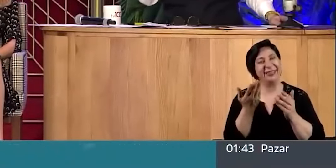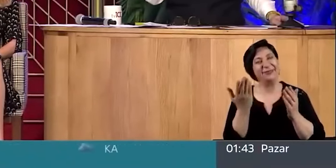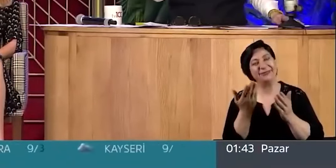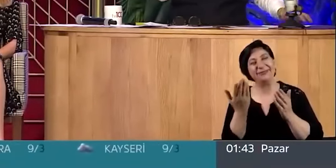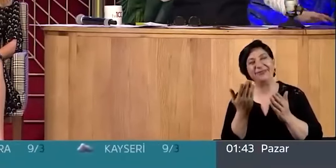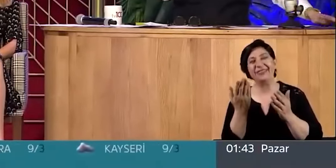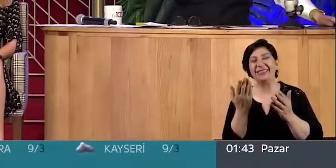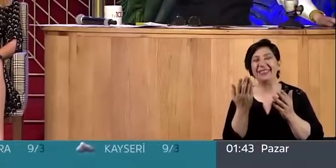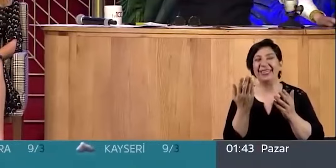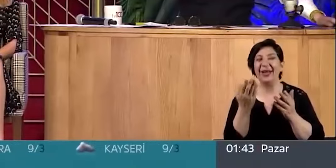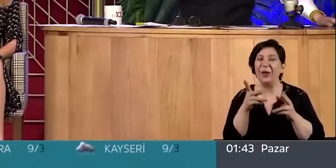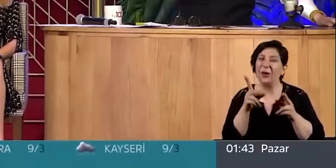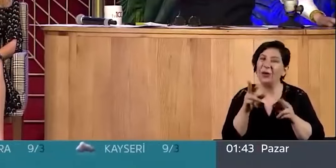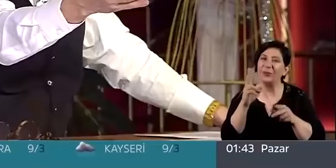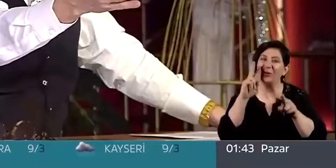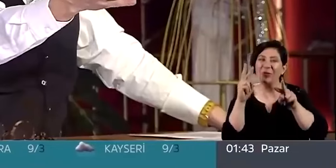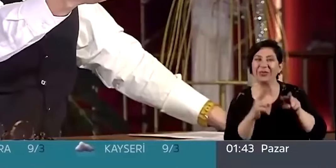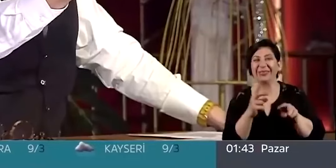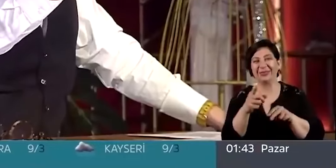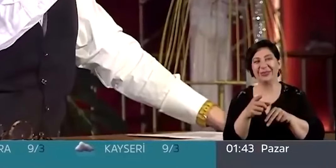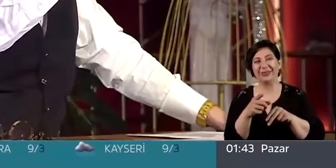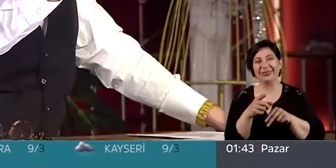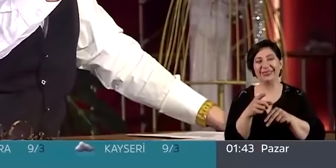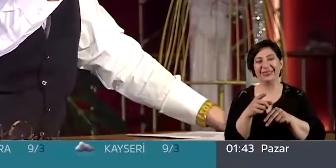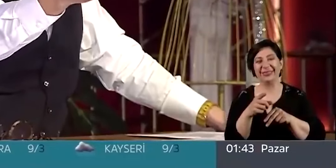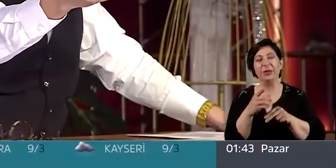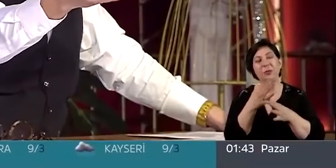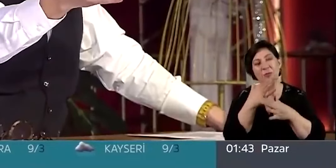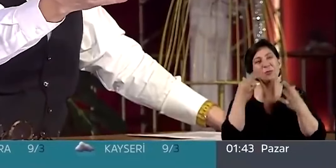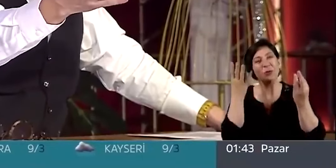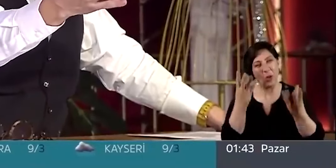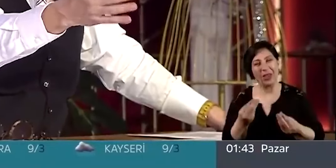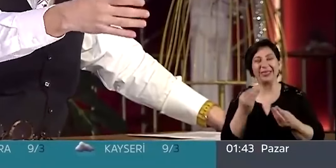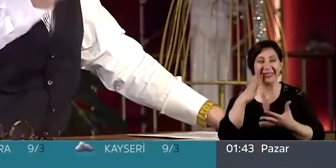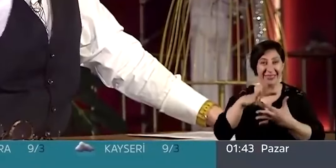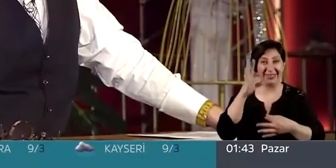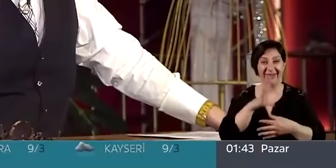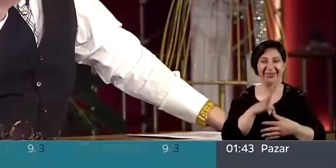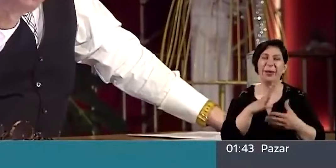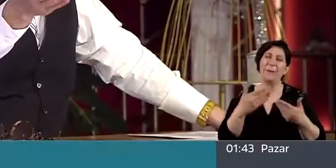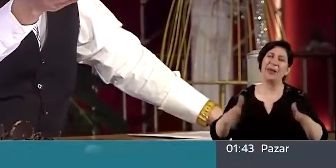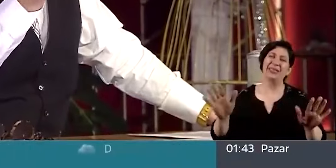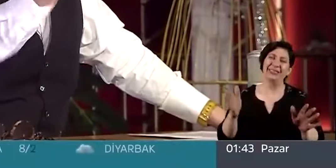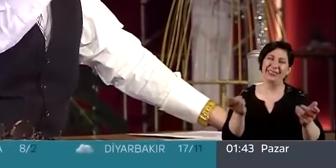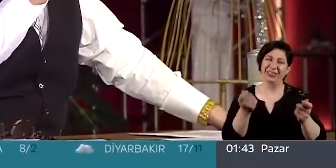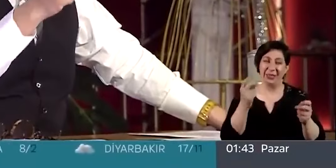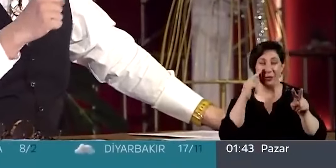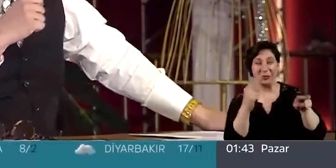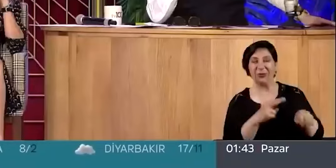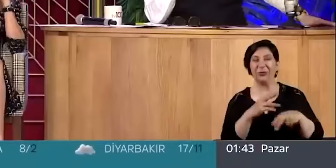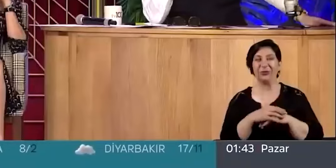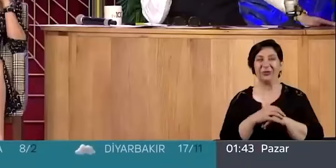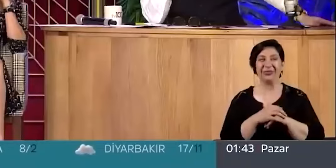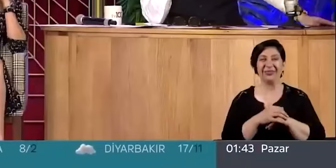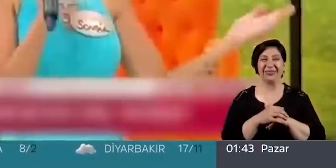gibi hani anladın mı? Hani onun için gösteriyoruz. Mutlu olan insan varsa artık bıraksın bu işleri diye gösteriyoruz.